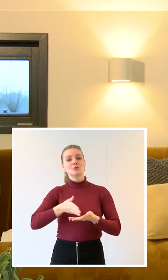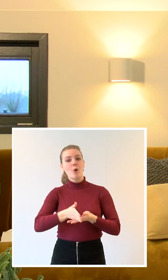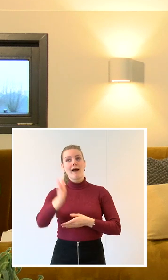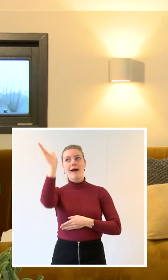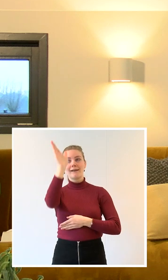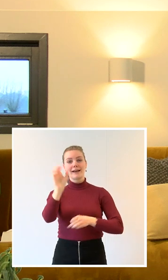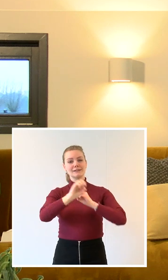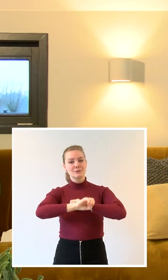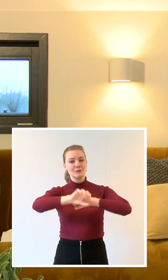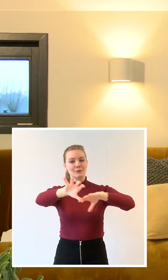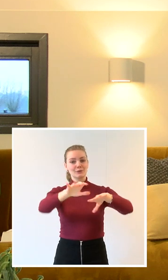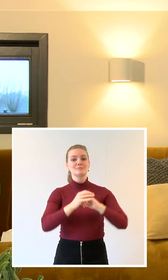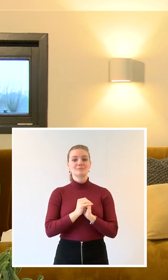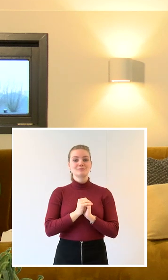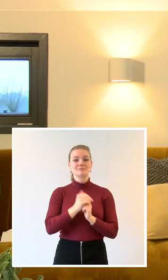Amen.